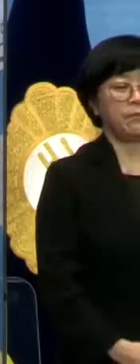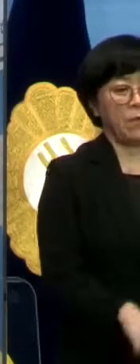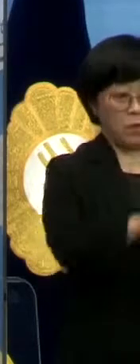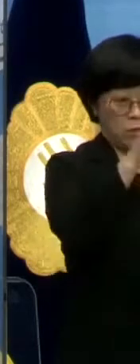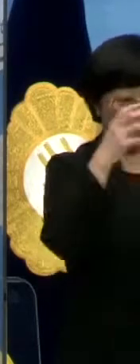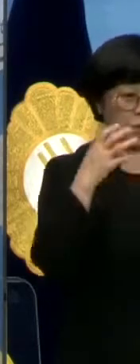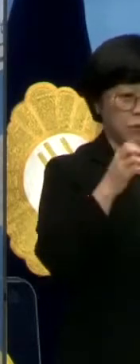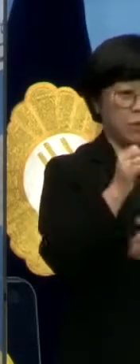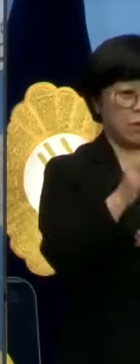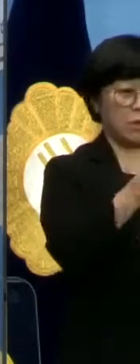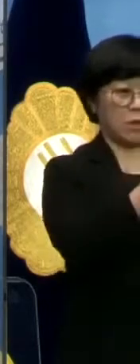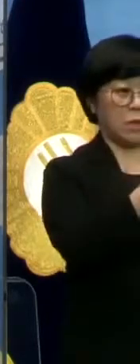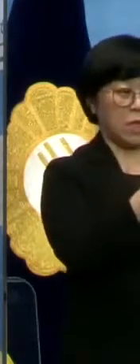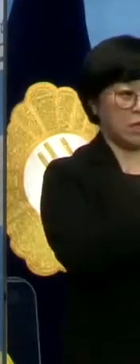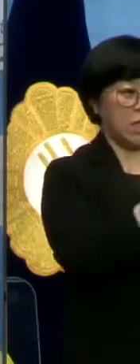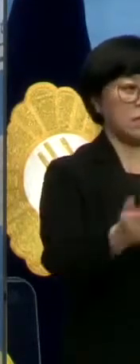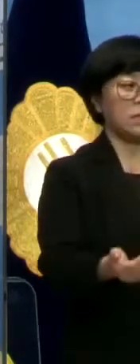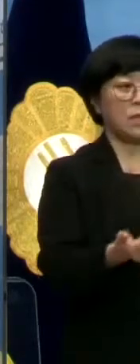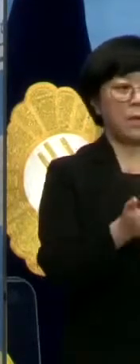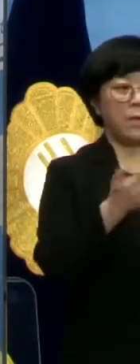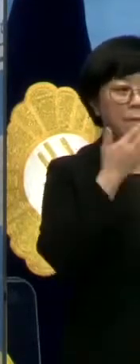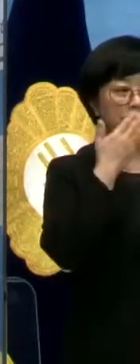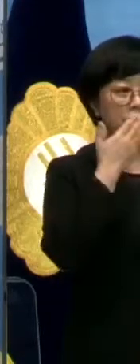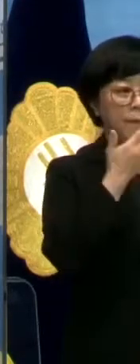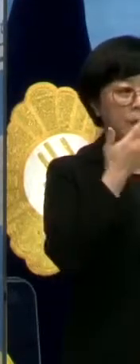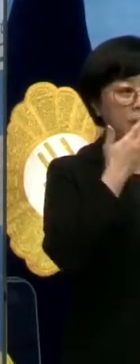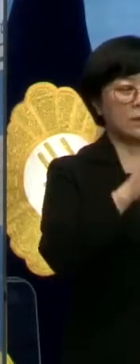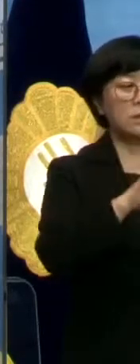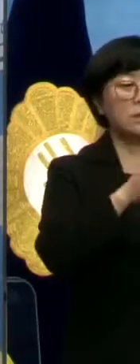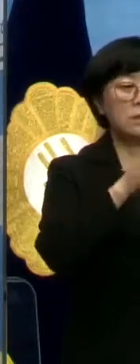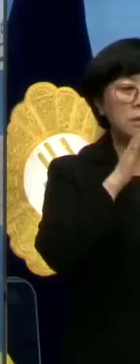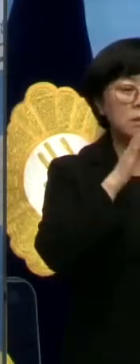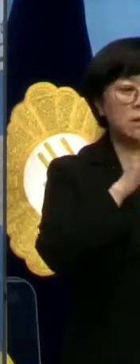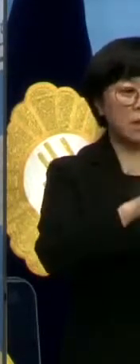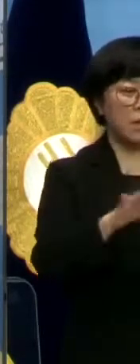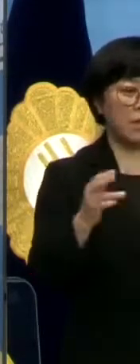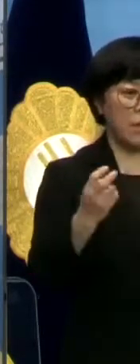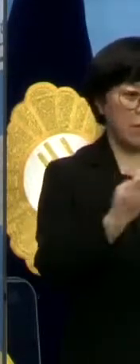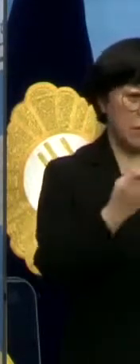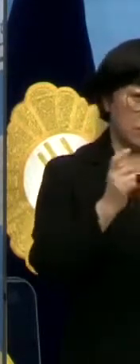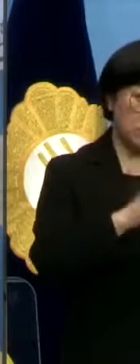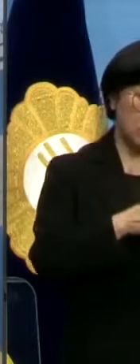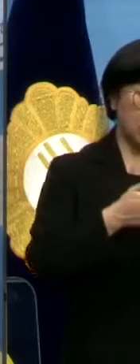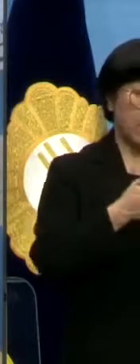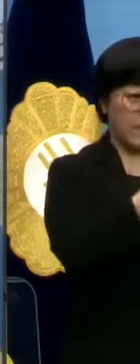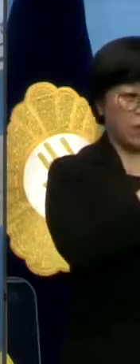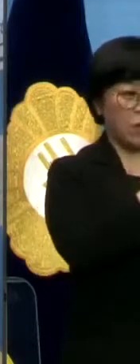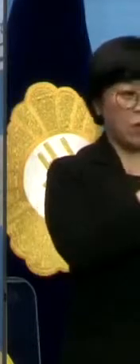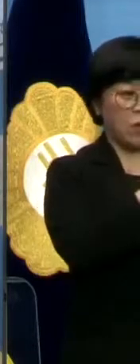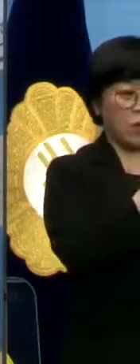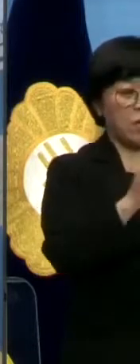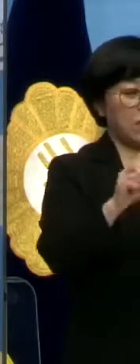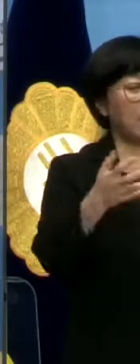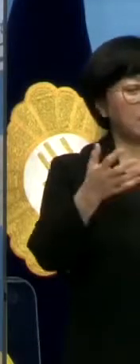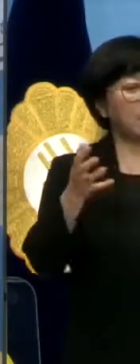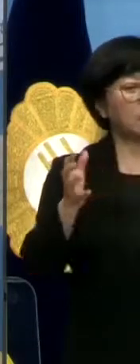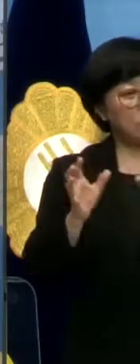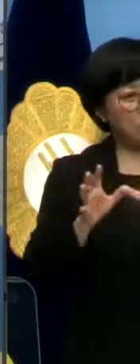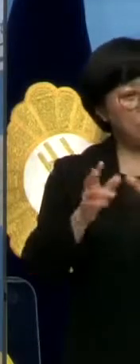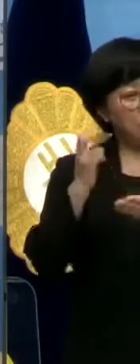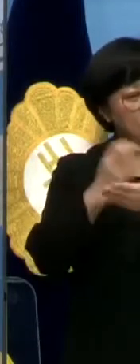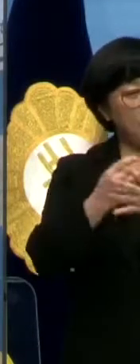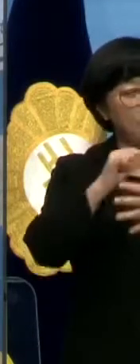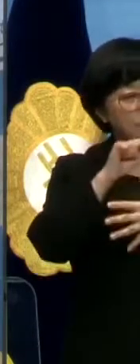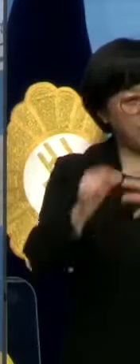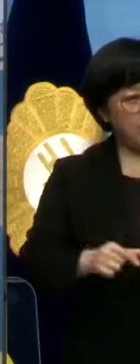정부 여당의 실현 가능한 진정성 있는 대책을 촉구하며 야당도